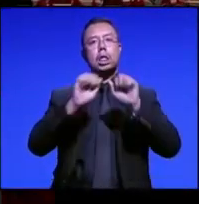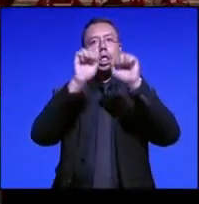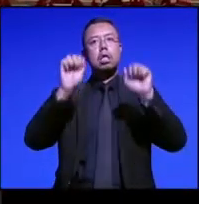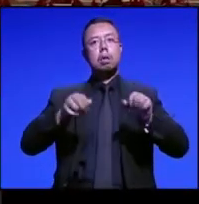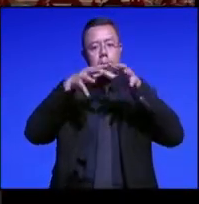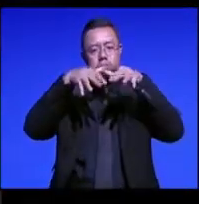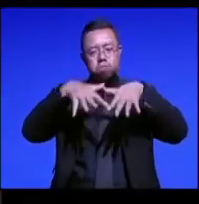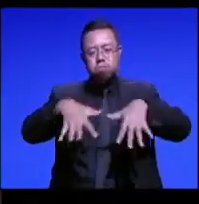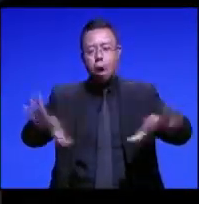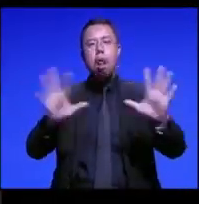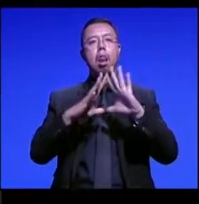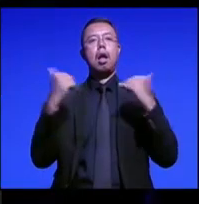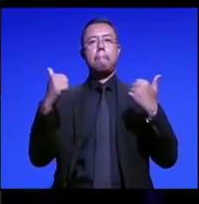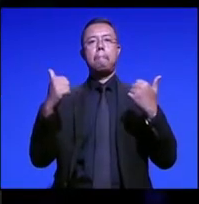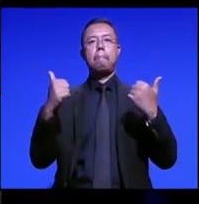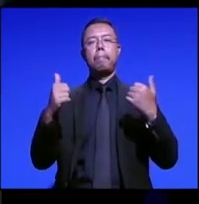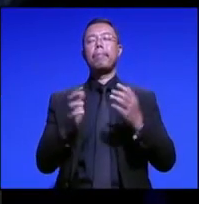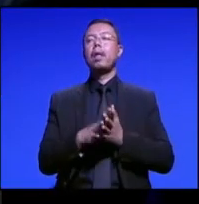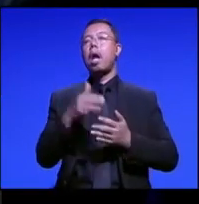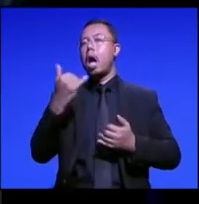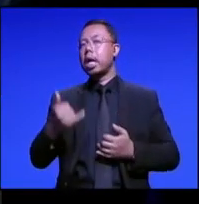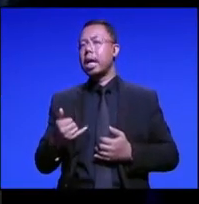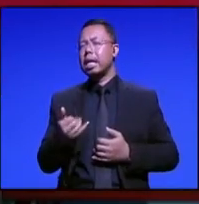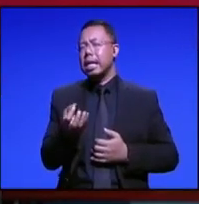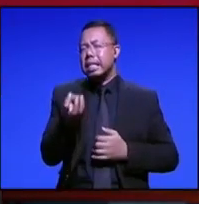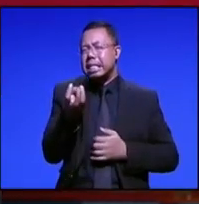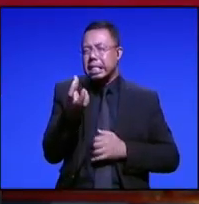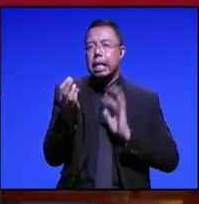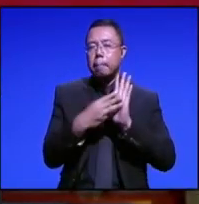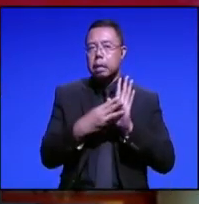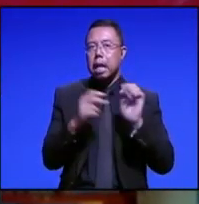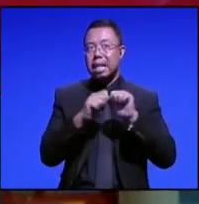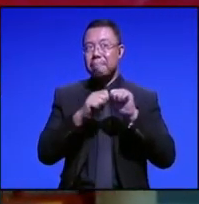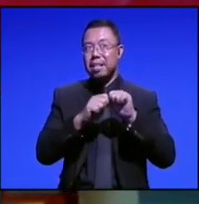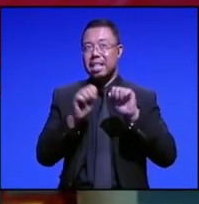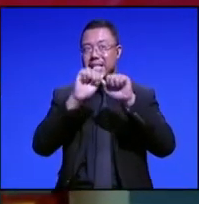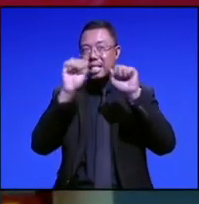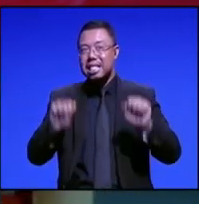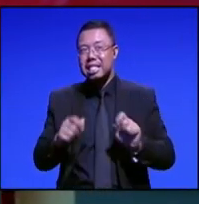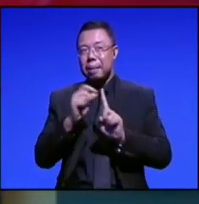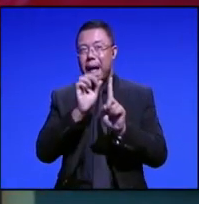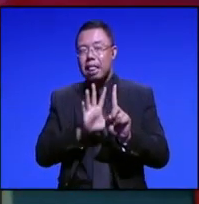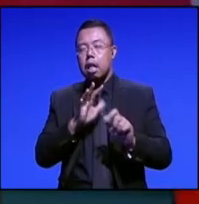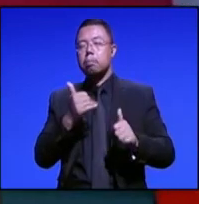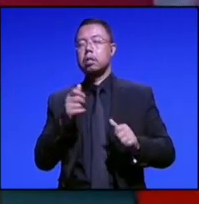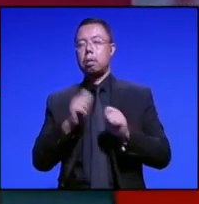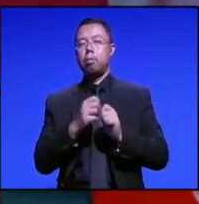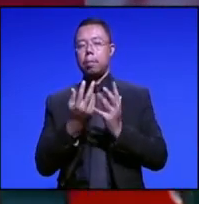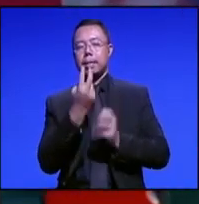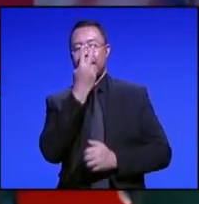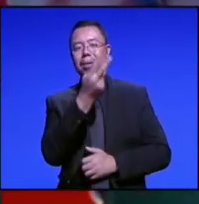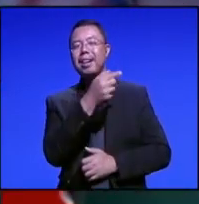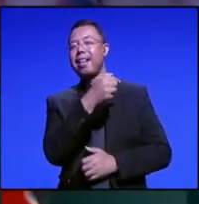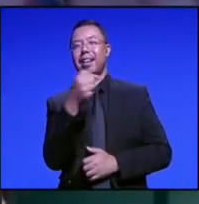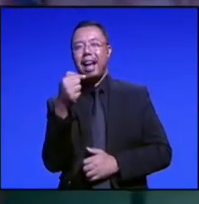yang lengkap. Akhirnya, sekecil apapun persoalan yang dibuat struktur partai akan membangun image publik.